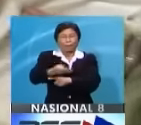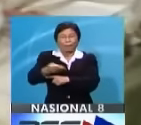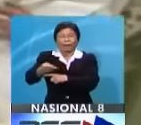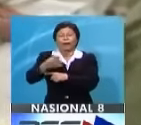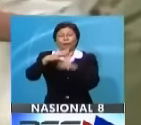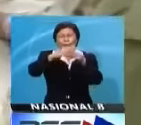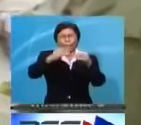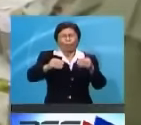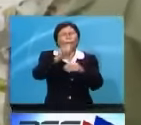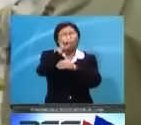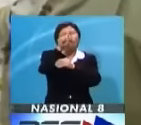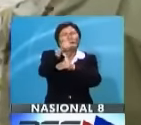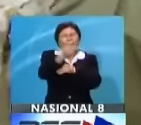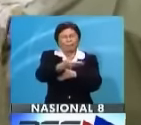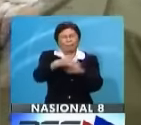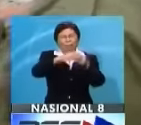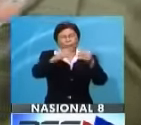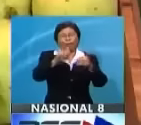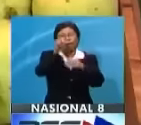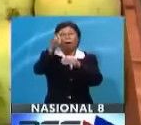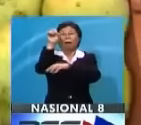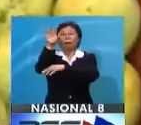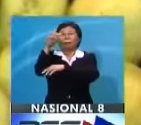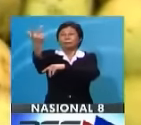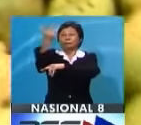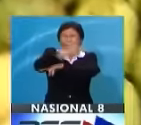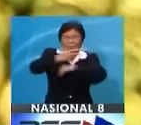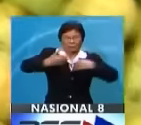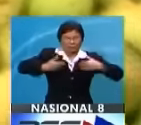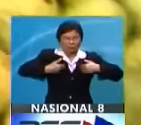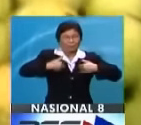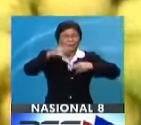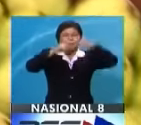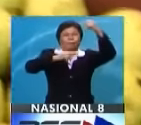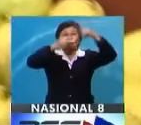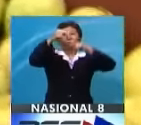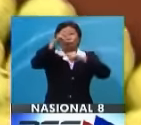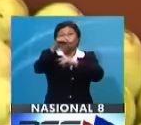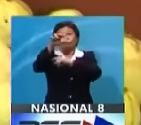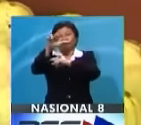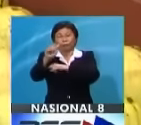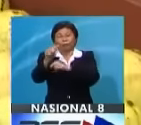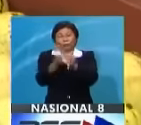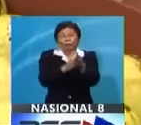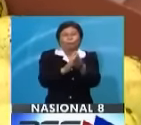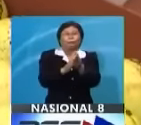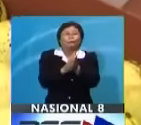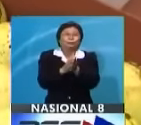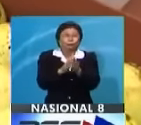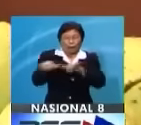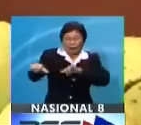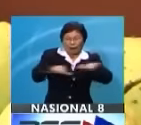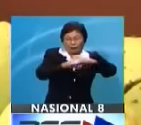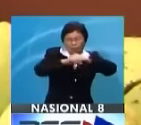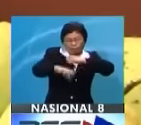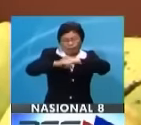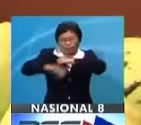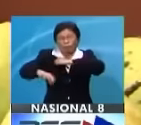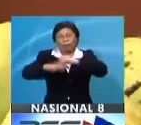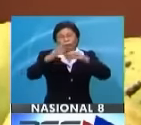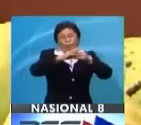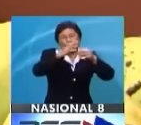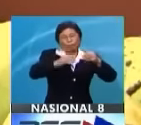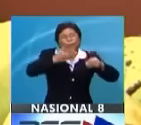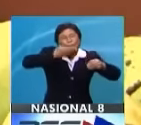yang bernilai tinggi. Karnival tiga hari yang diadakan di bangunan MARA ini merupakan usaha merancakkan lagi promosi mempelam harum